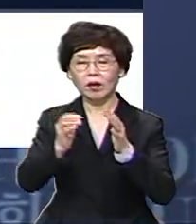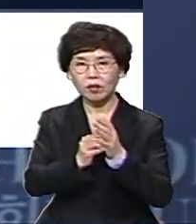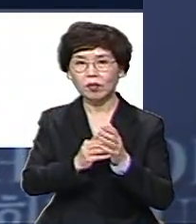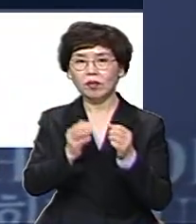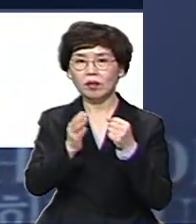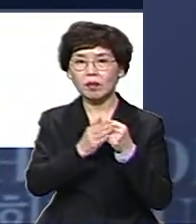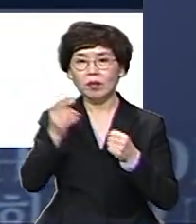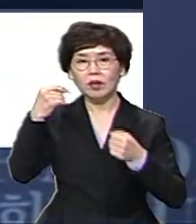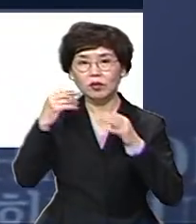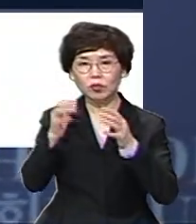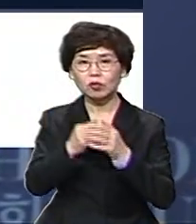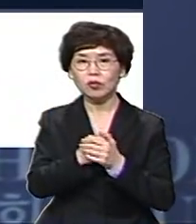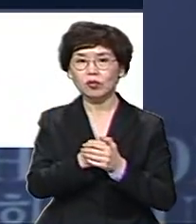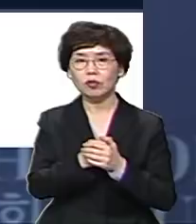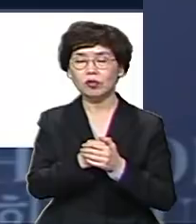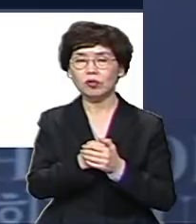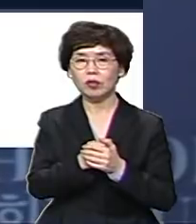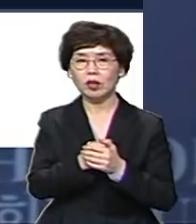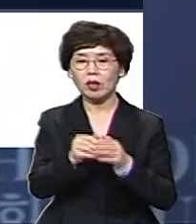하고 계십니다. 지금까지 많이 도와주셨죠? 맞죠?